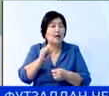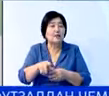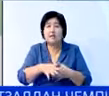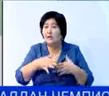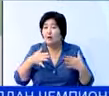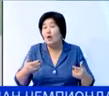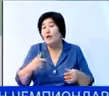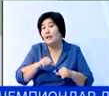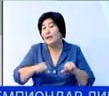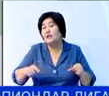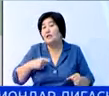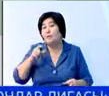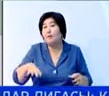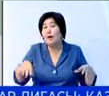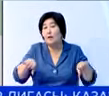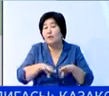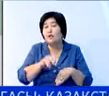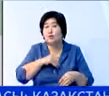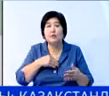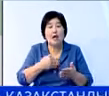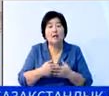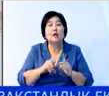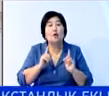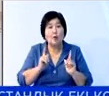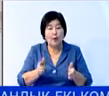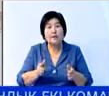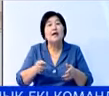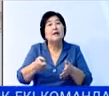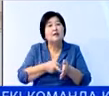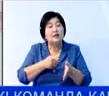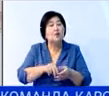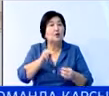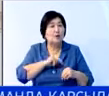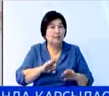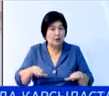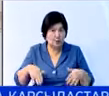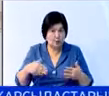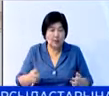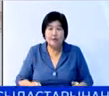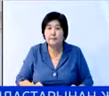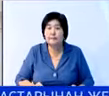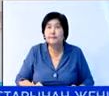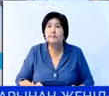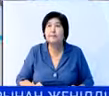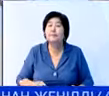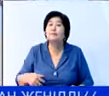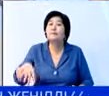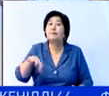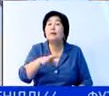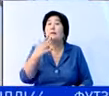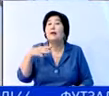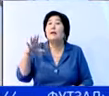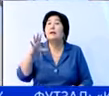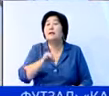отыр. Кеңесте мамандар бірлесе жұмыс атқаруға уағдаласып, зерттеу еңбектерін ұсынды. Аймағымызда бұрын кеңес үкіметінің